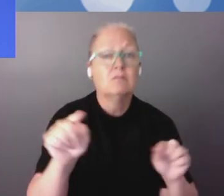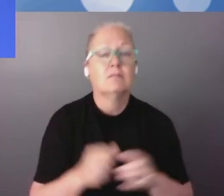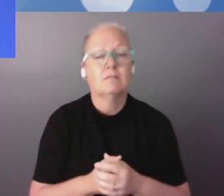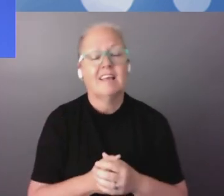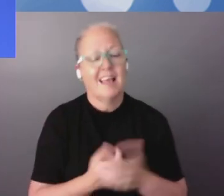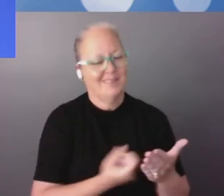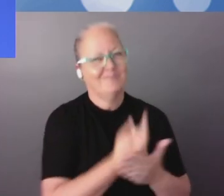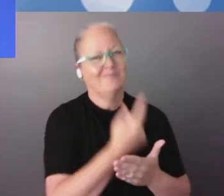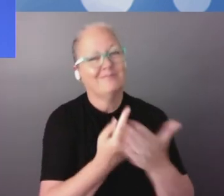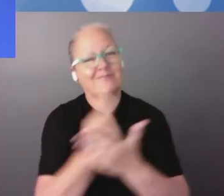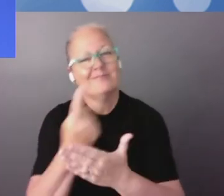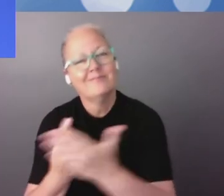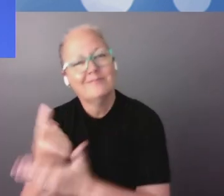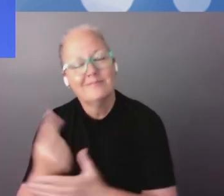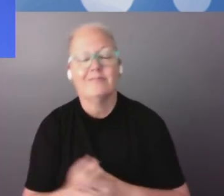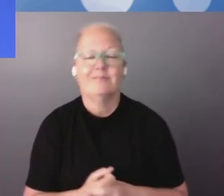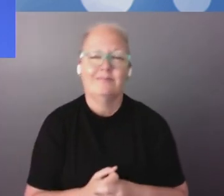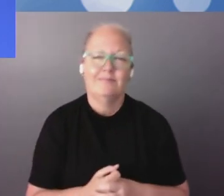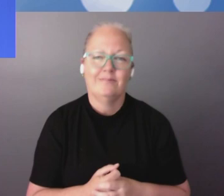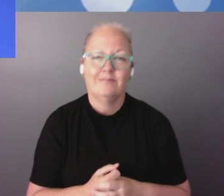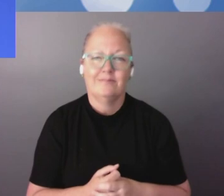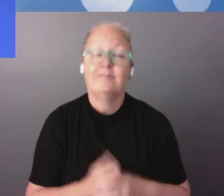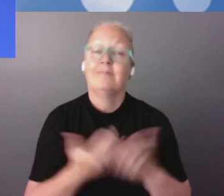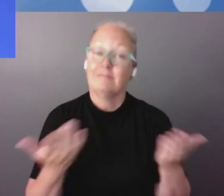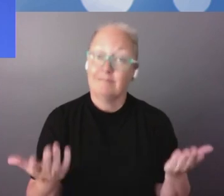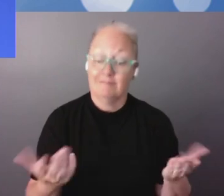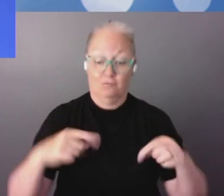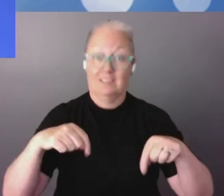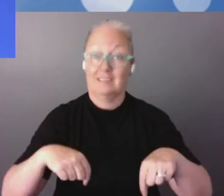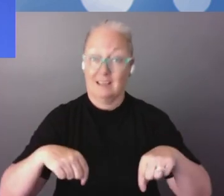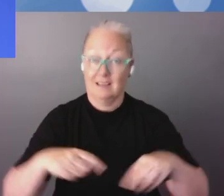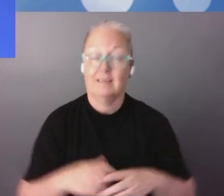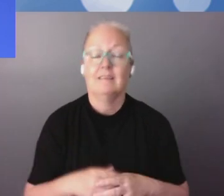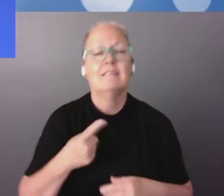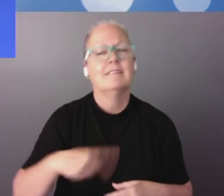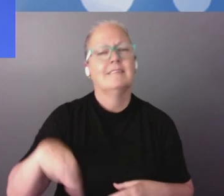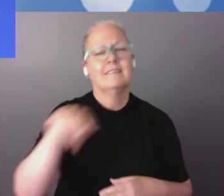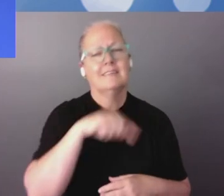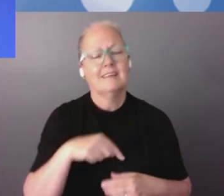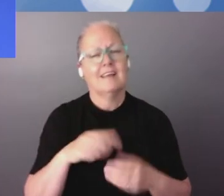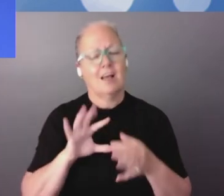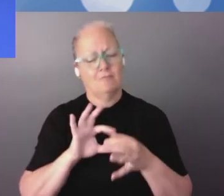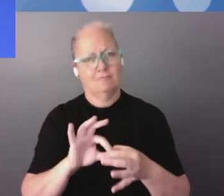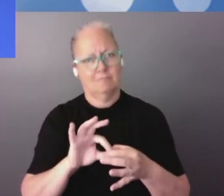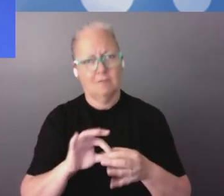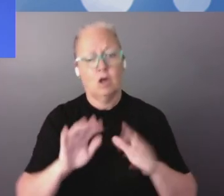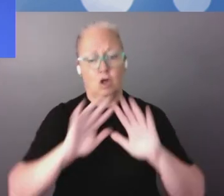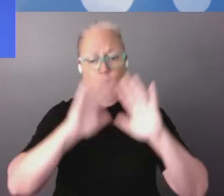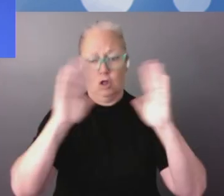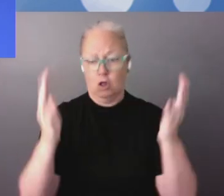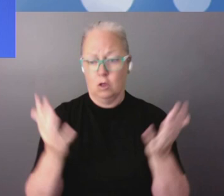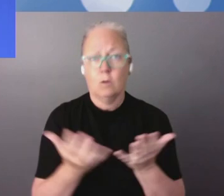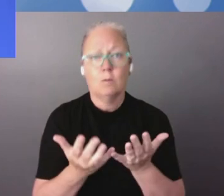мы становимся членами глобального интернет-сообщества, большого